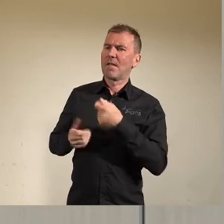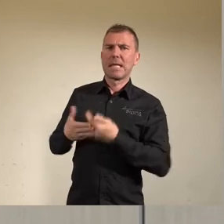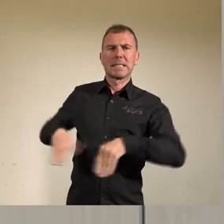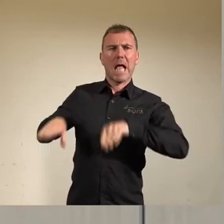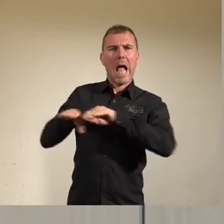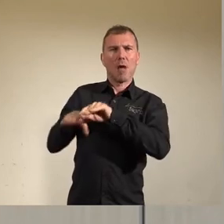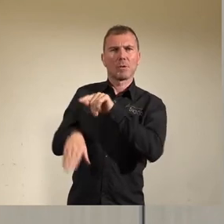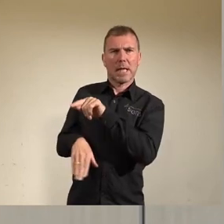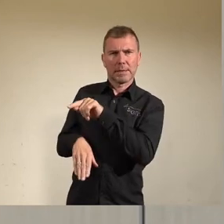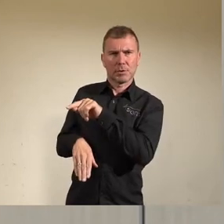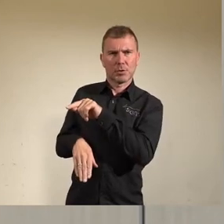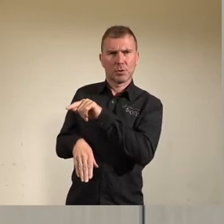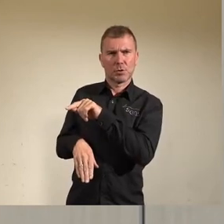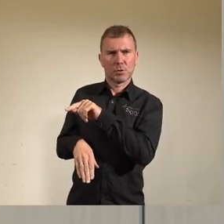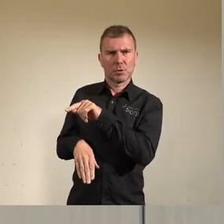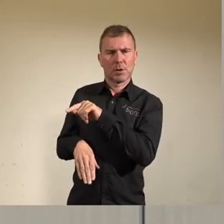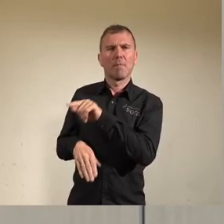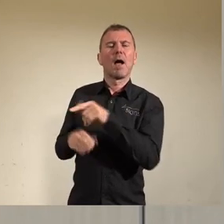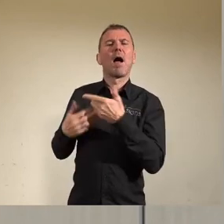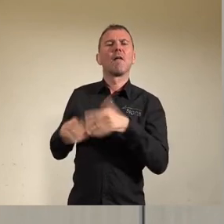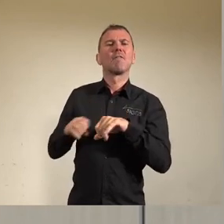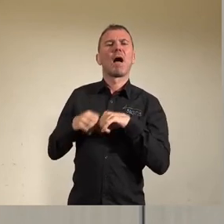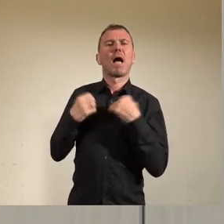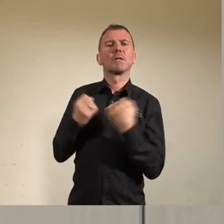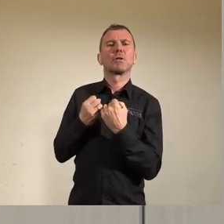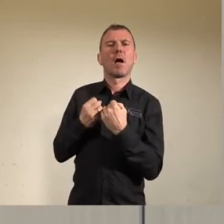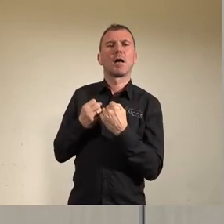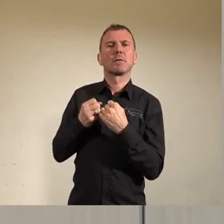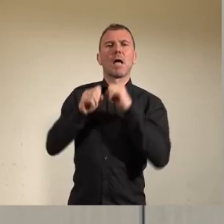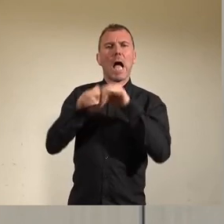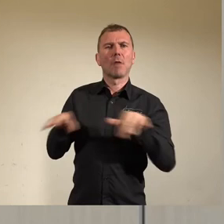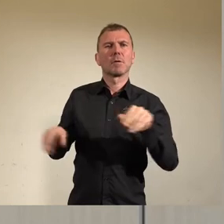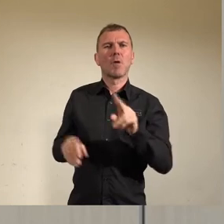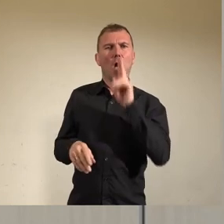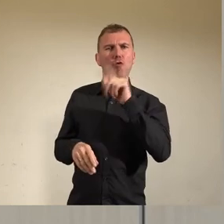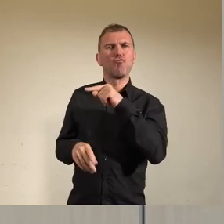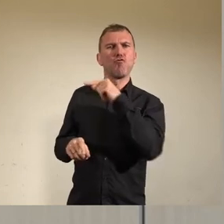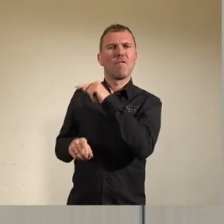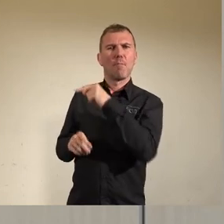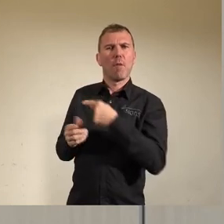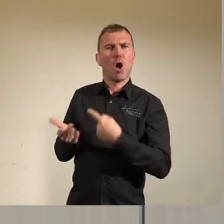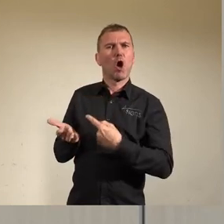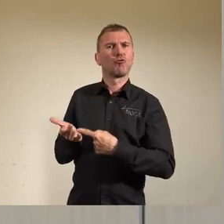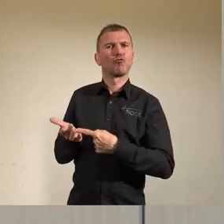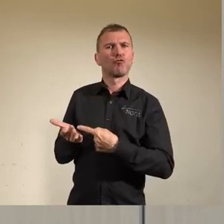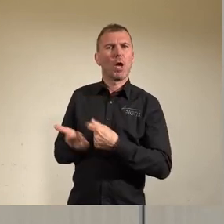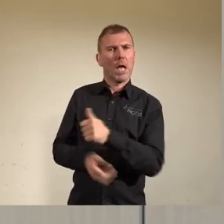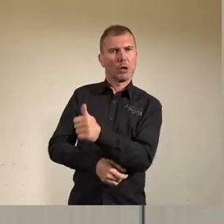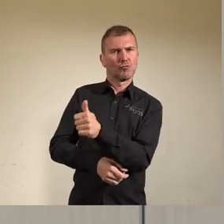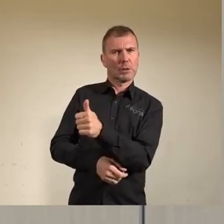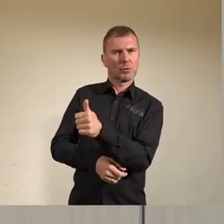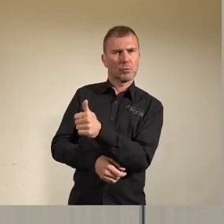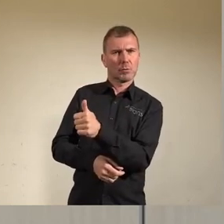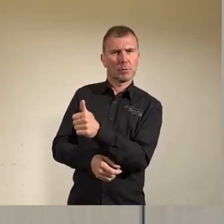Finanzausgleich aufgrund dessen, dass der Freistaat die Auswirkungen der Novembersteuerschätzung für sich